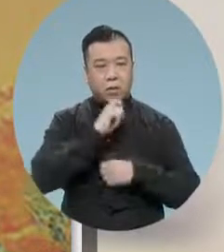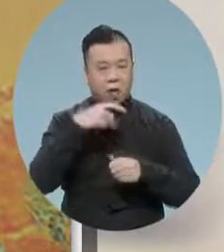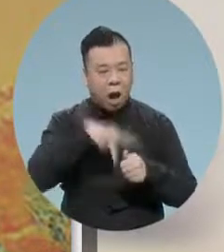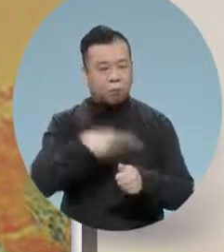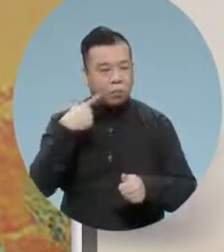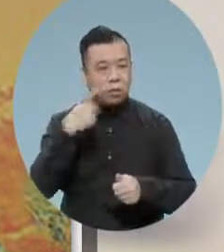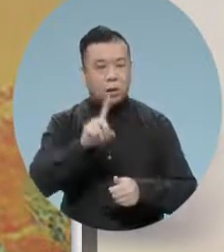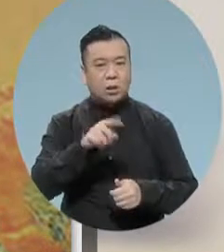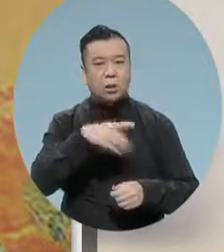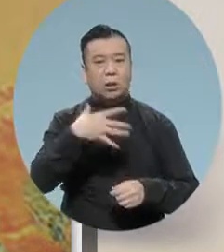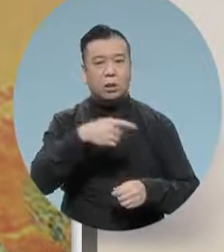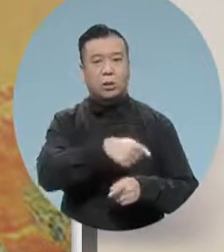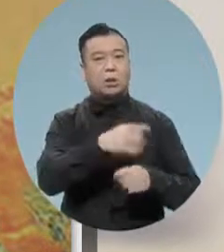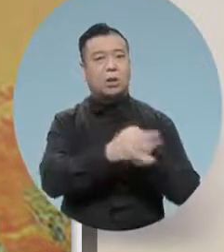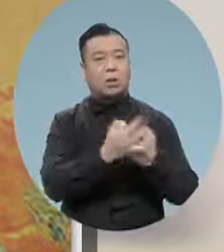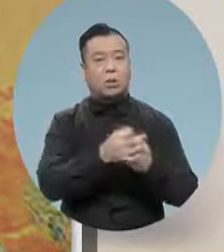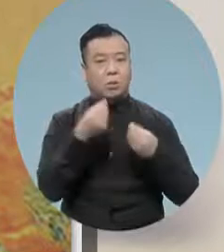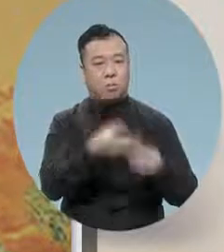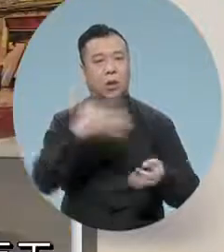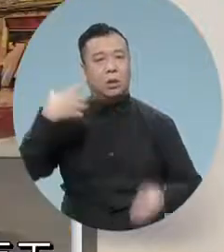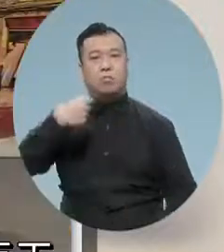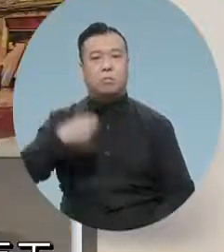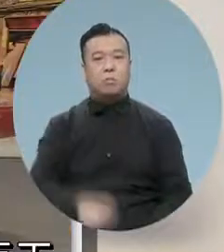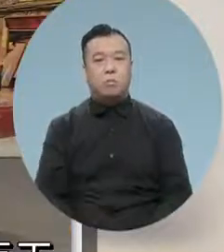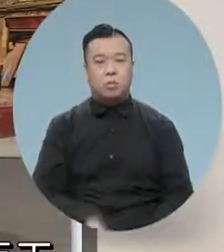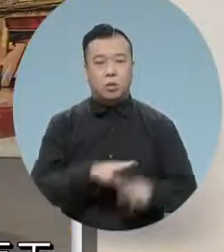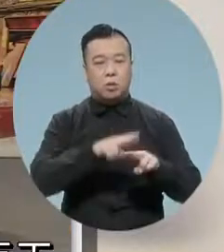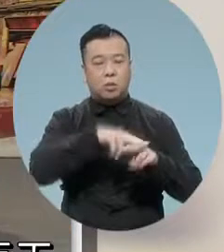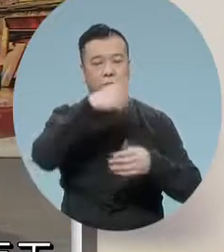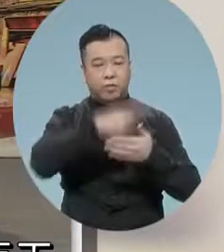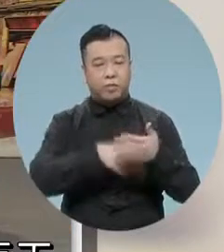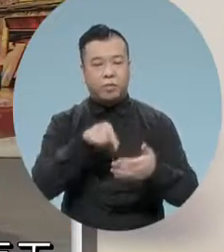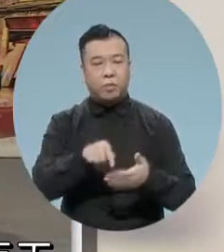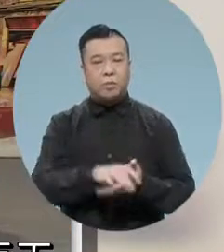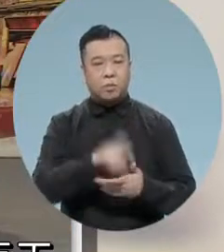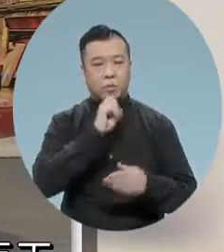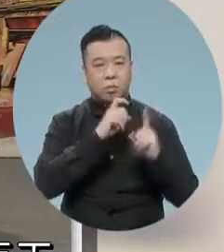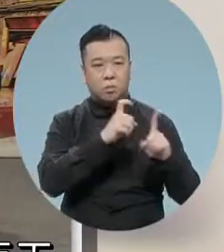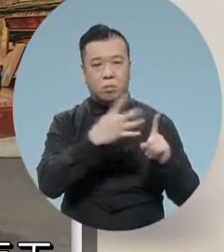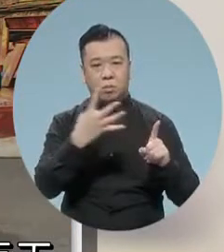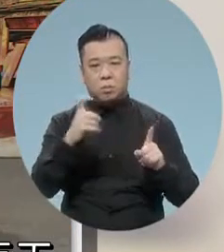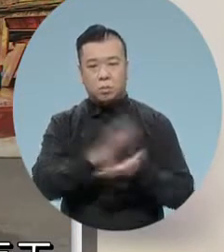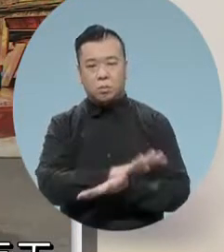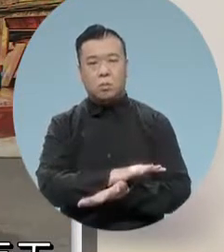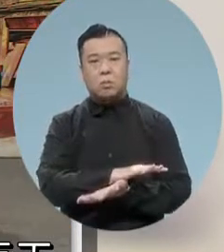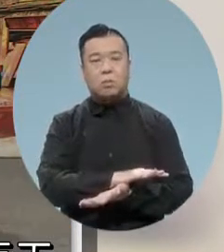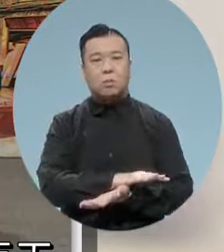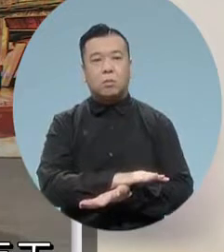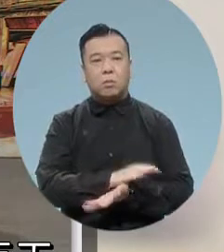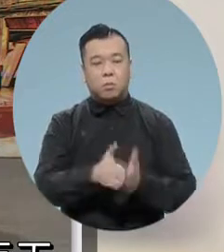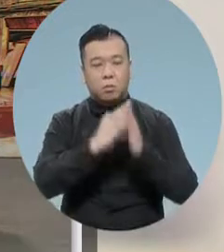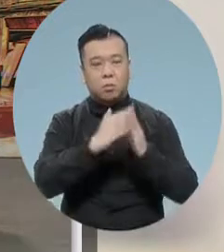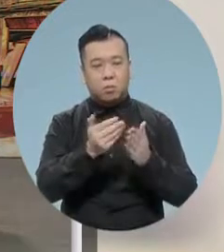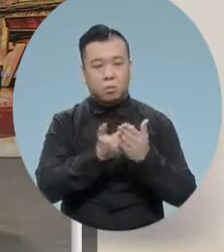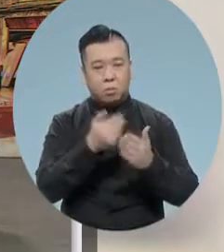執行力？其實一切都是源於國家的權力。其實中國的憲法呢，我們由49年的建國